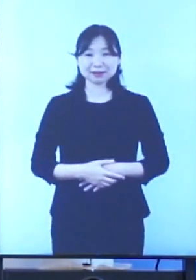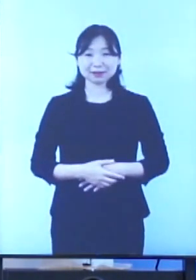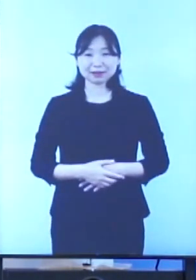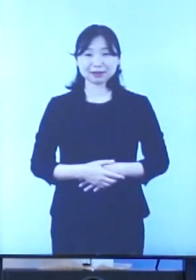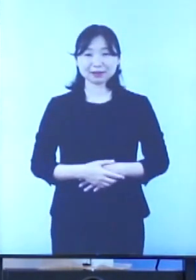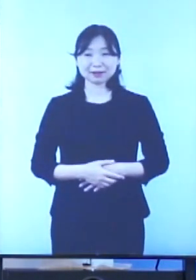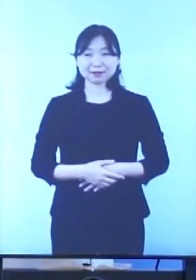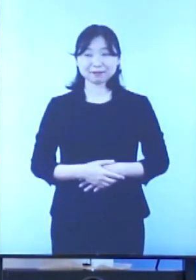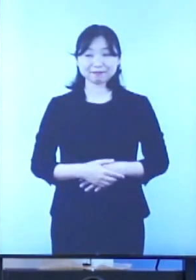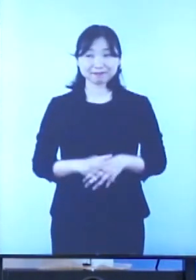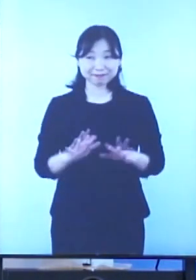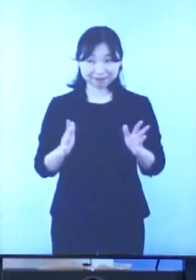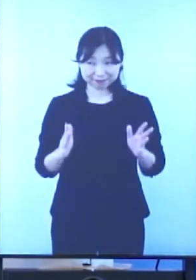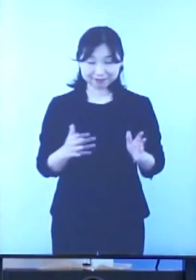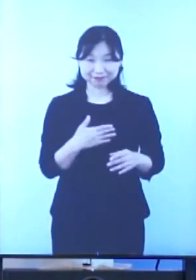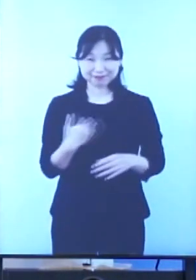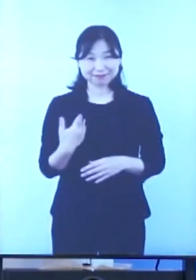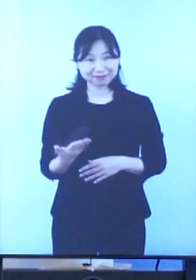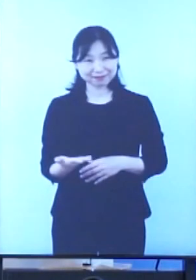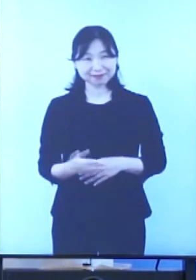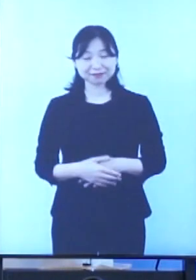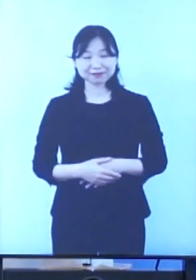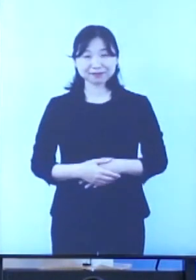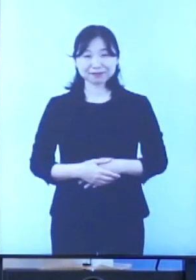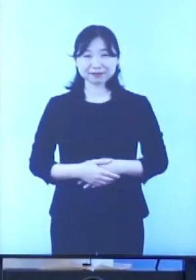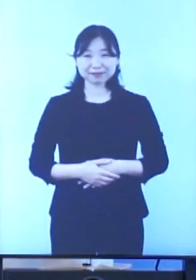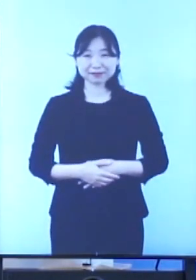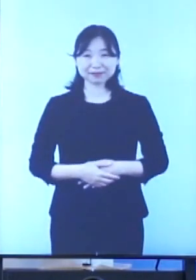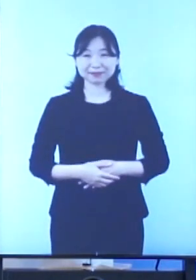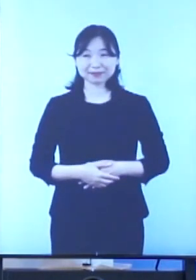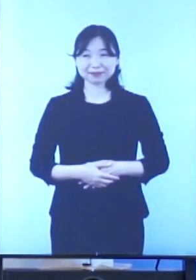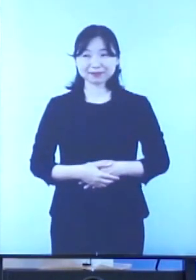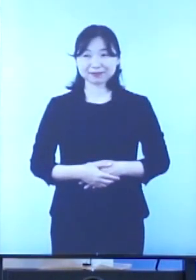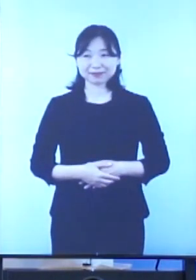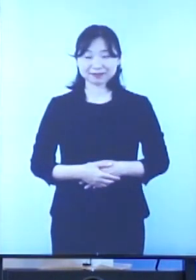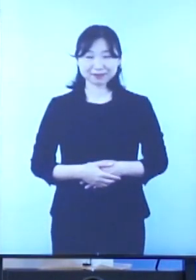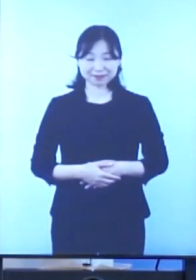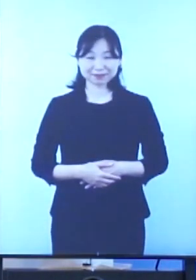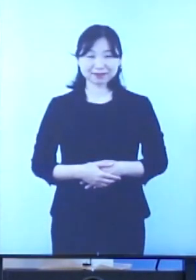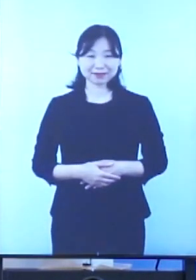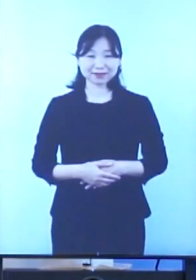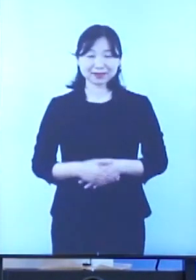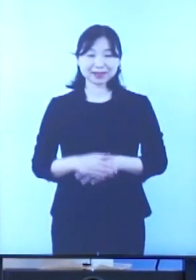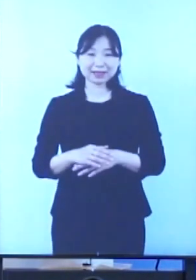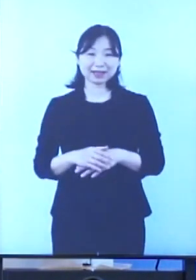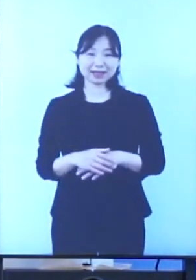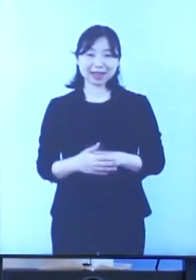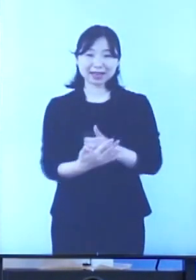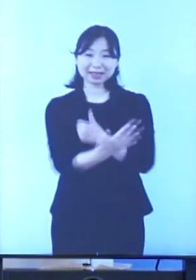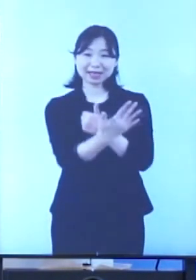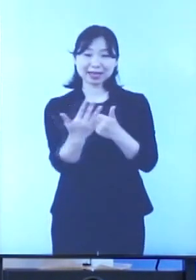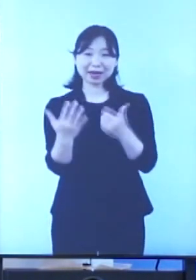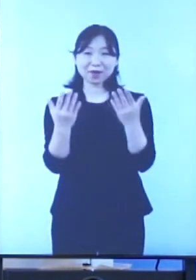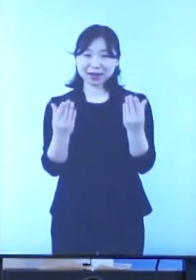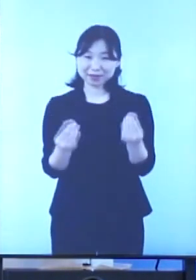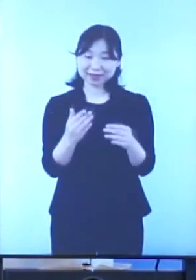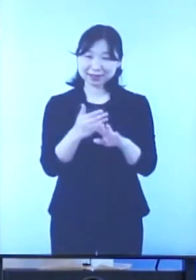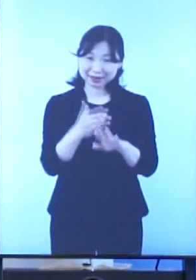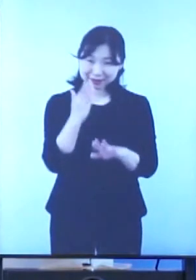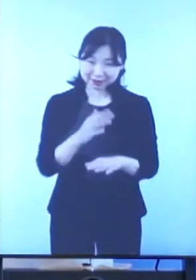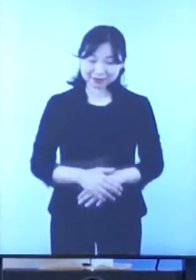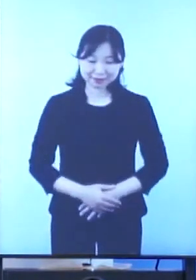よろしいでしょうか。それでは以上をもちまして知事定例記者会見を終わります。ありがとうございました。